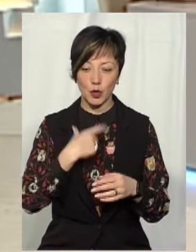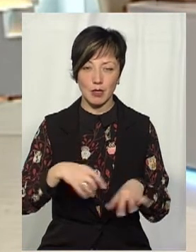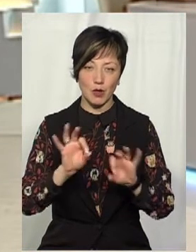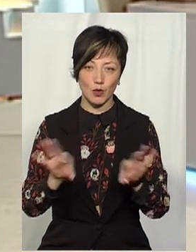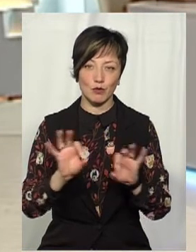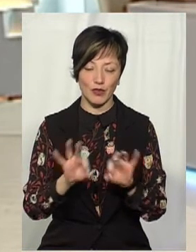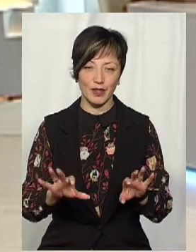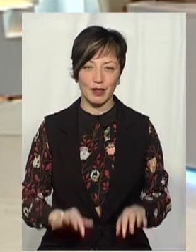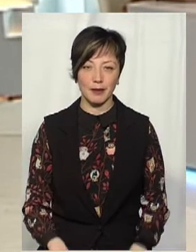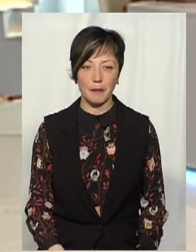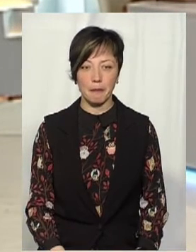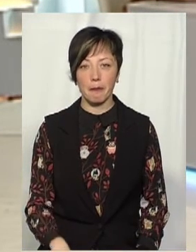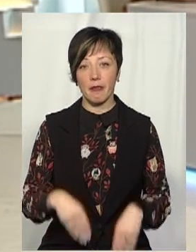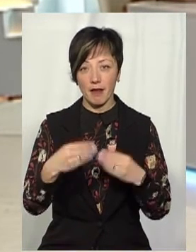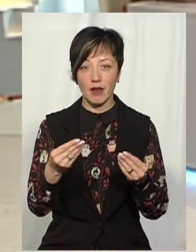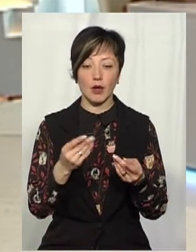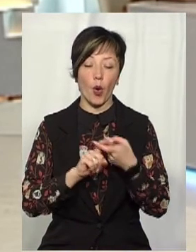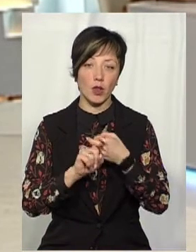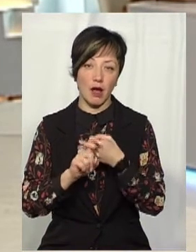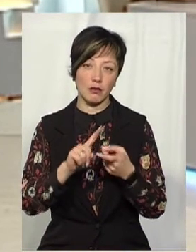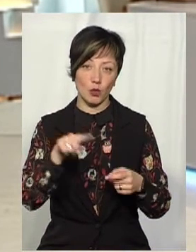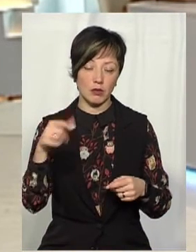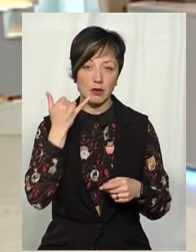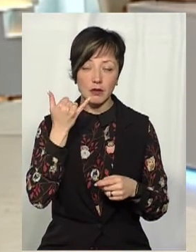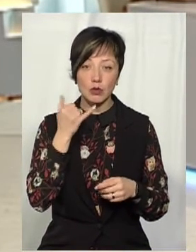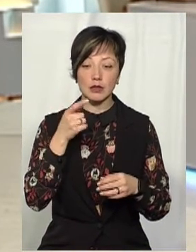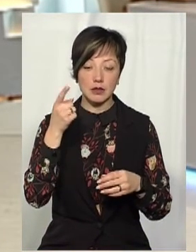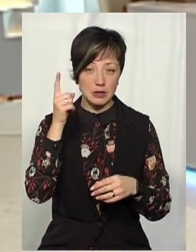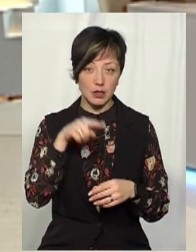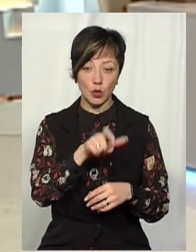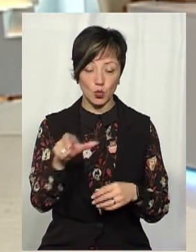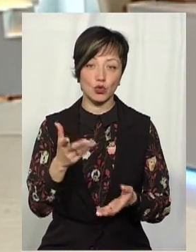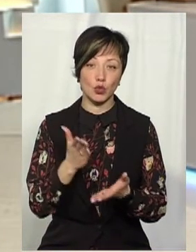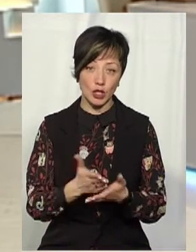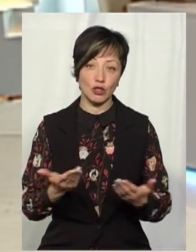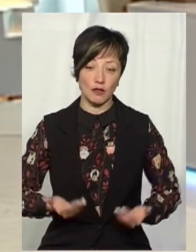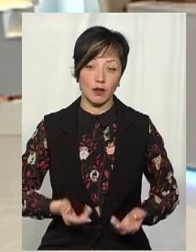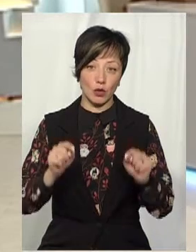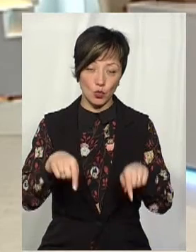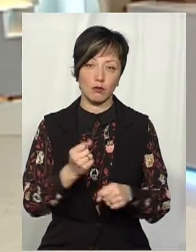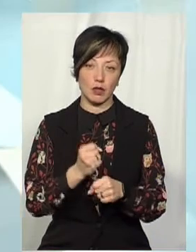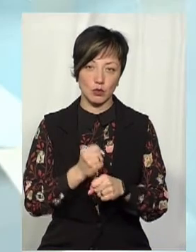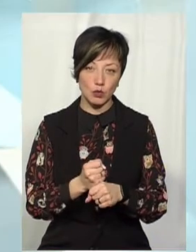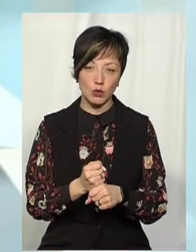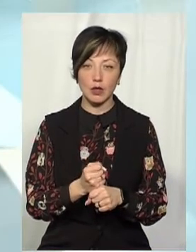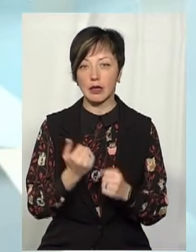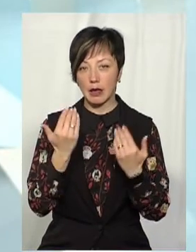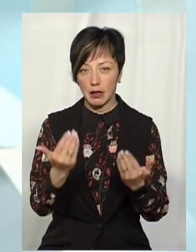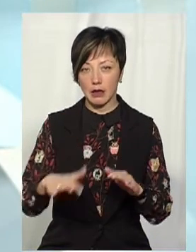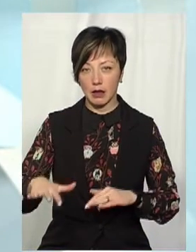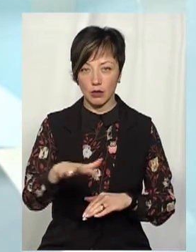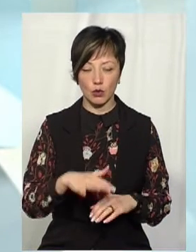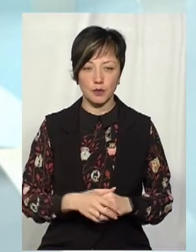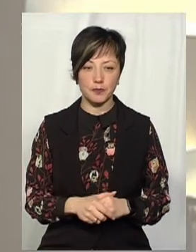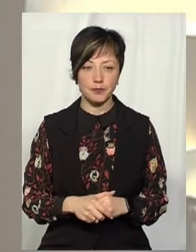себе розповідати, буде давати контактні дані, люди будуть знати, що він є, він живе і працює на їх